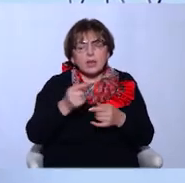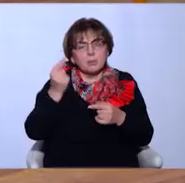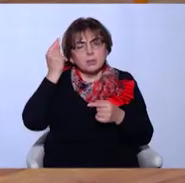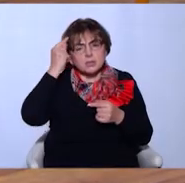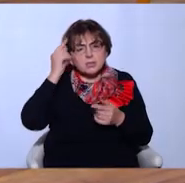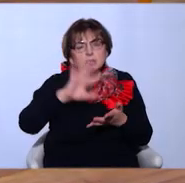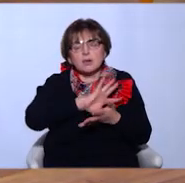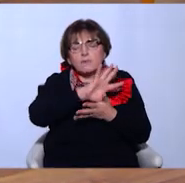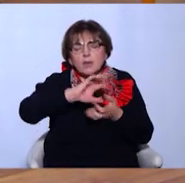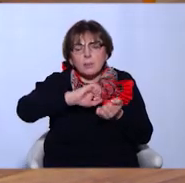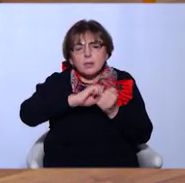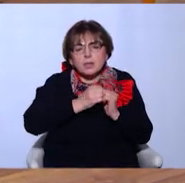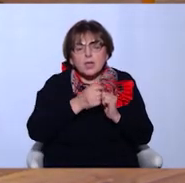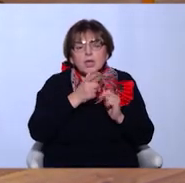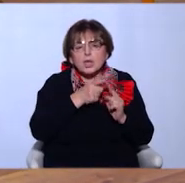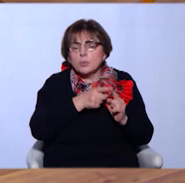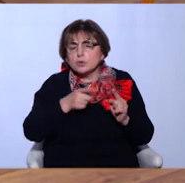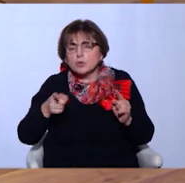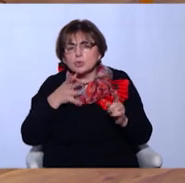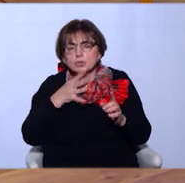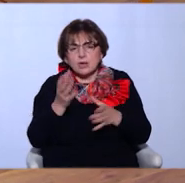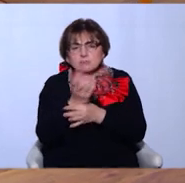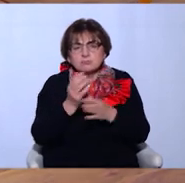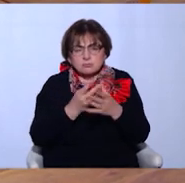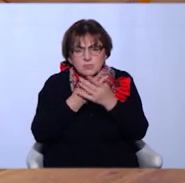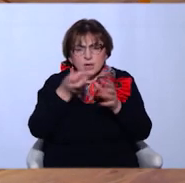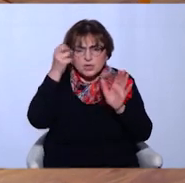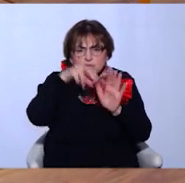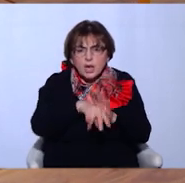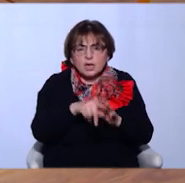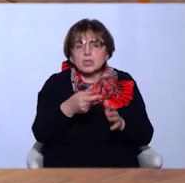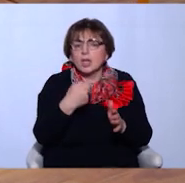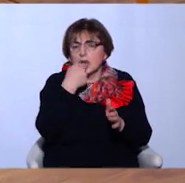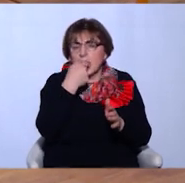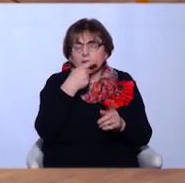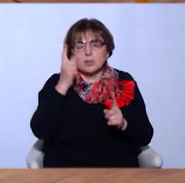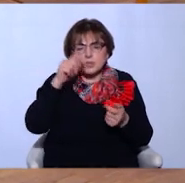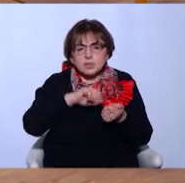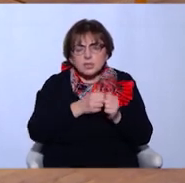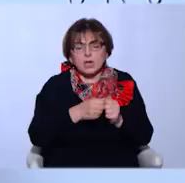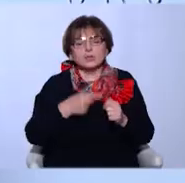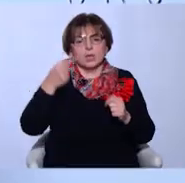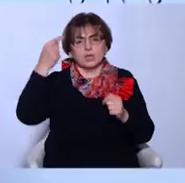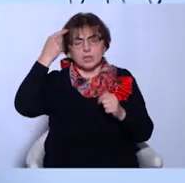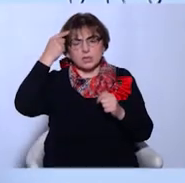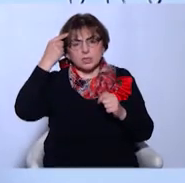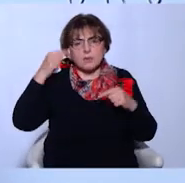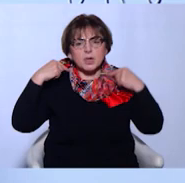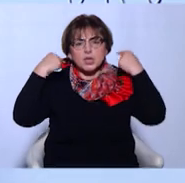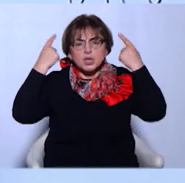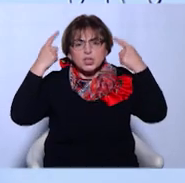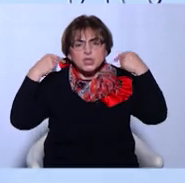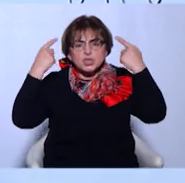ახსოვს რა აჭამეს ხაროში ჩაგდებულ გურამიშვილს და აი იხსენებს კიდევაც რომ აი ცხრის დუმა